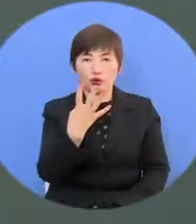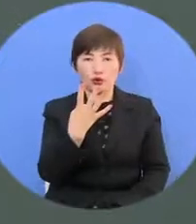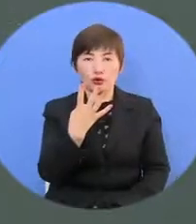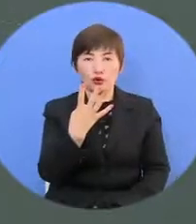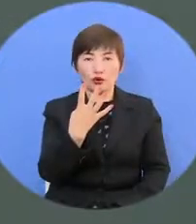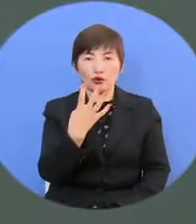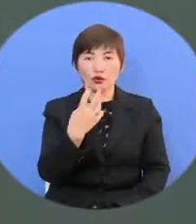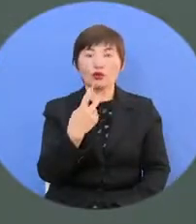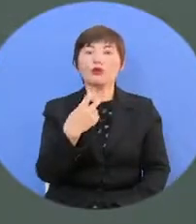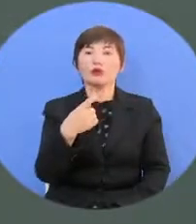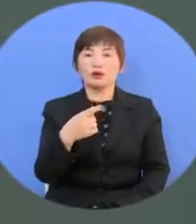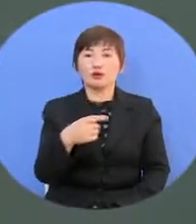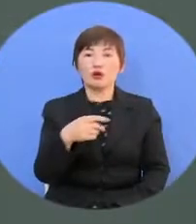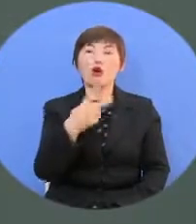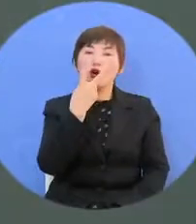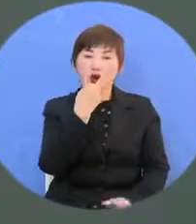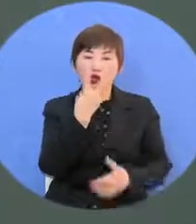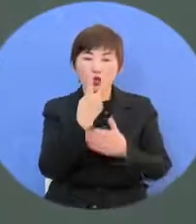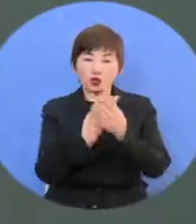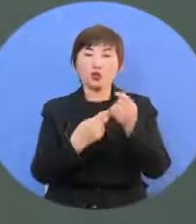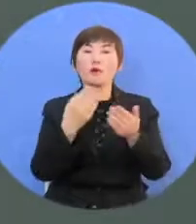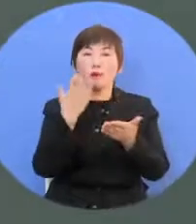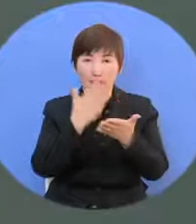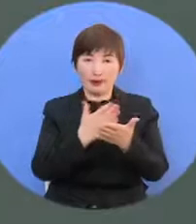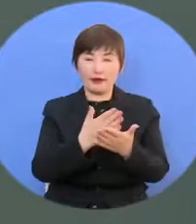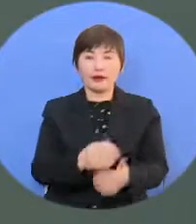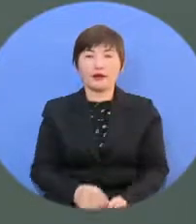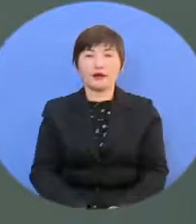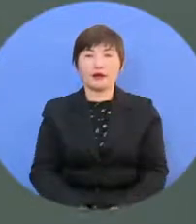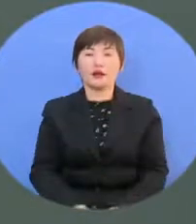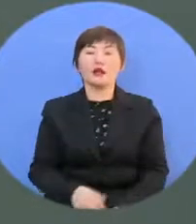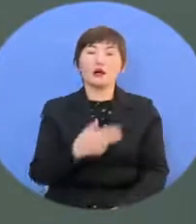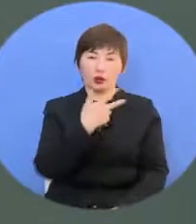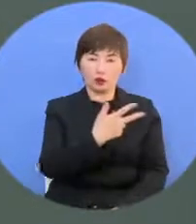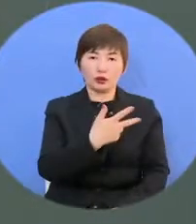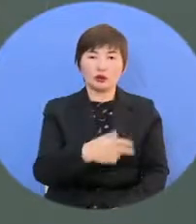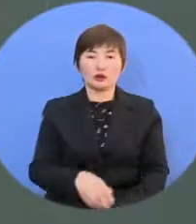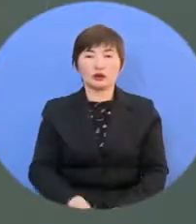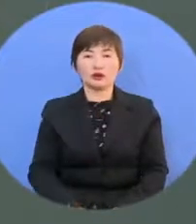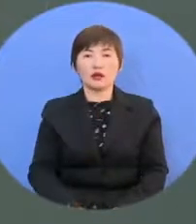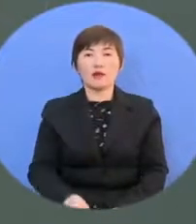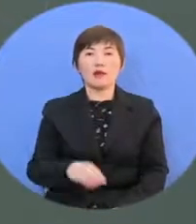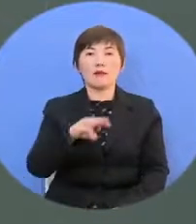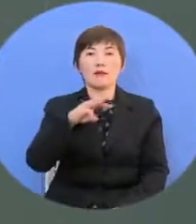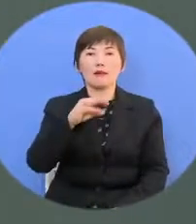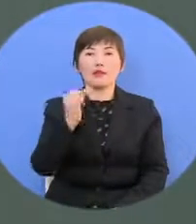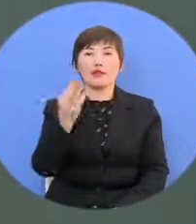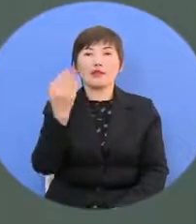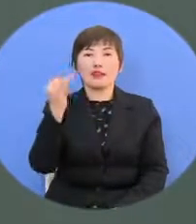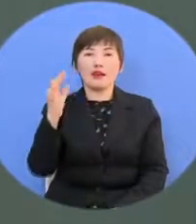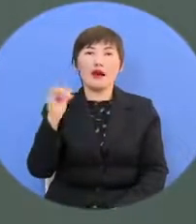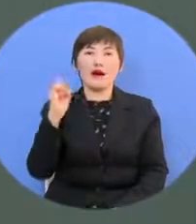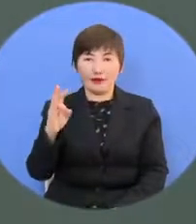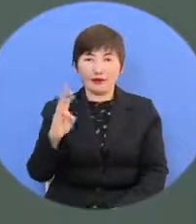маань 134 байна. Өөрөөр 2 удаа давтагдсан байна гэсэн. За 3 дугаарт нь медиан.